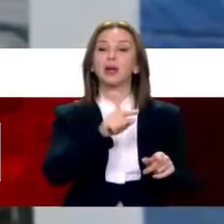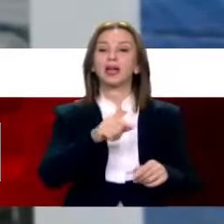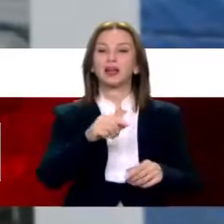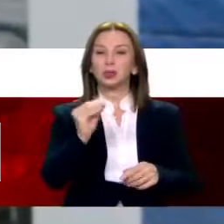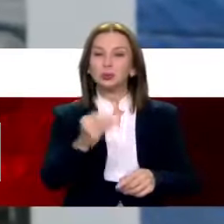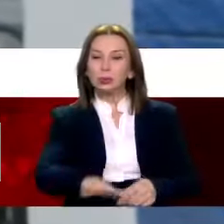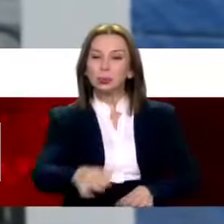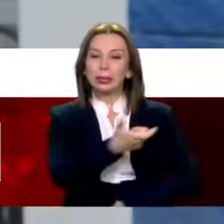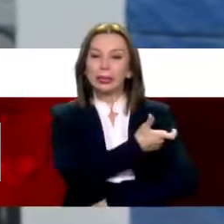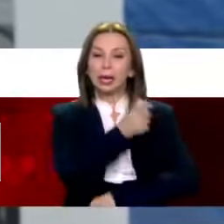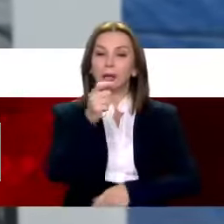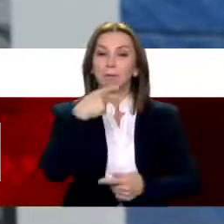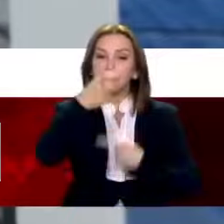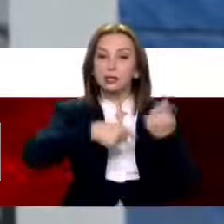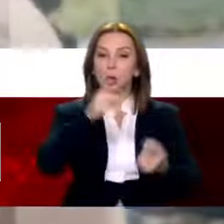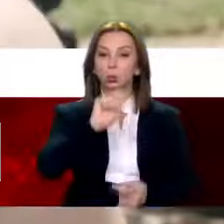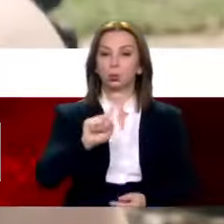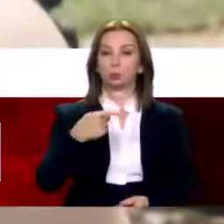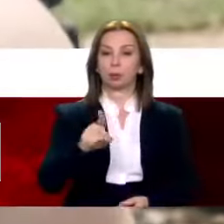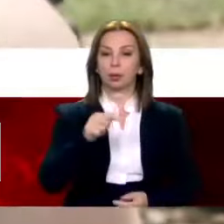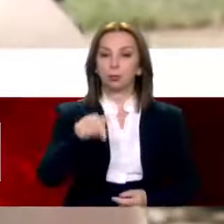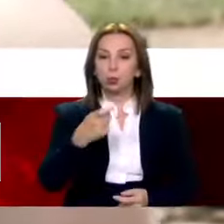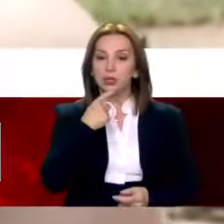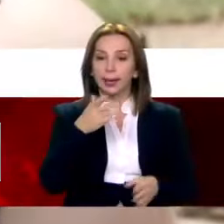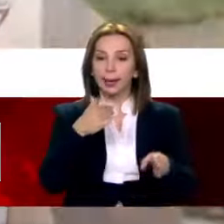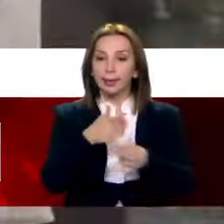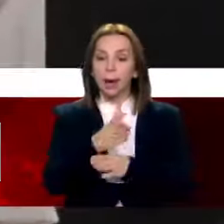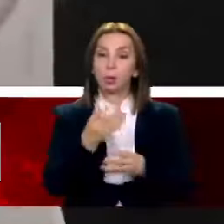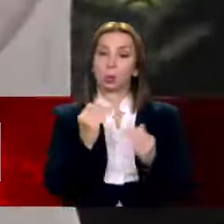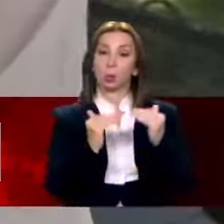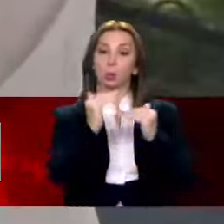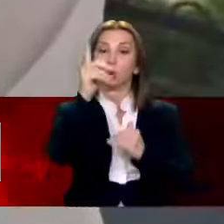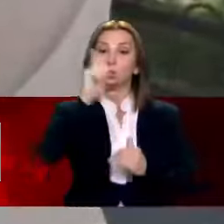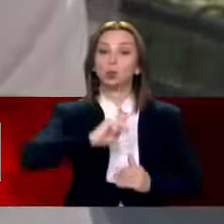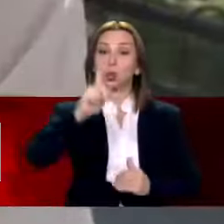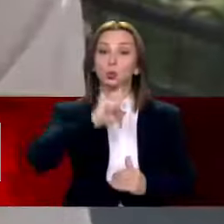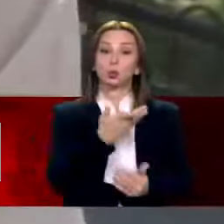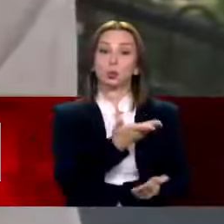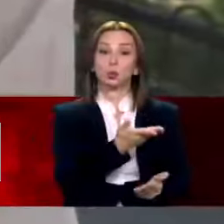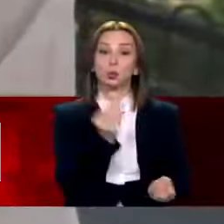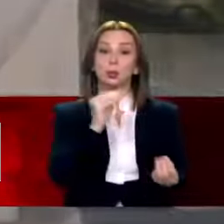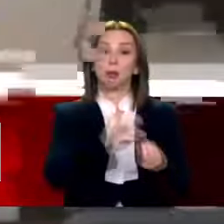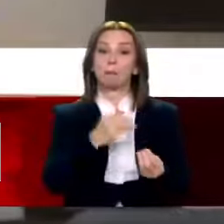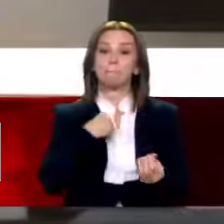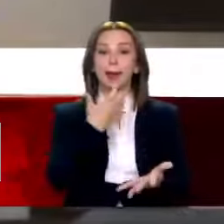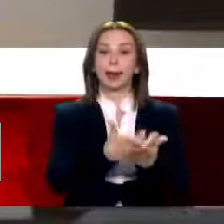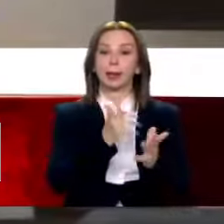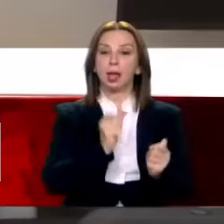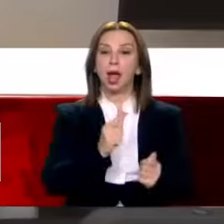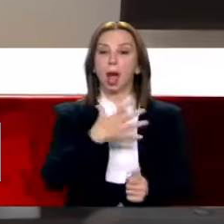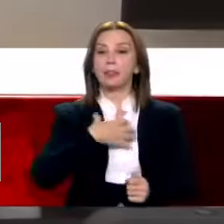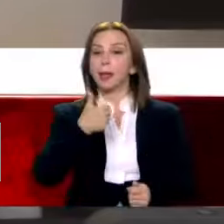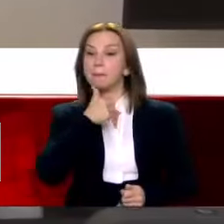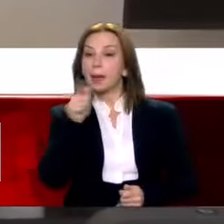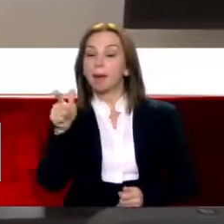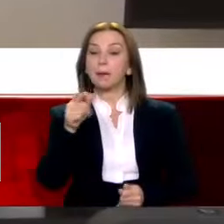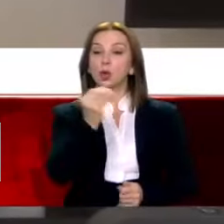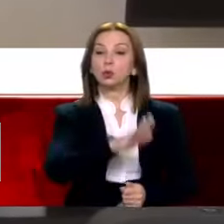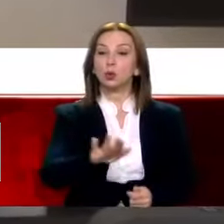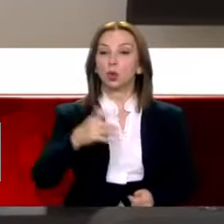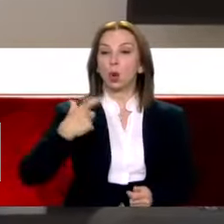bile yıllık 100 bin lira civarında. Bu sene gerçekten çok yüksek. %100'e yakın yani. Kaydını yaptırdık. Veliler çocuklarını özel